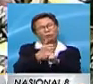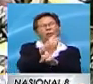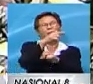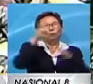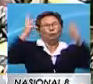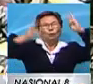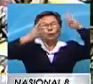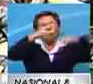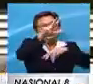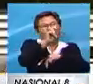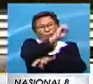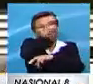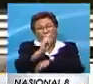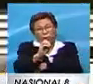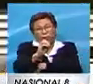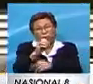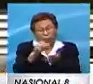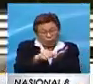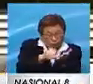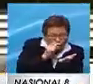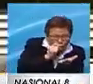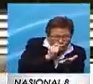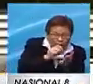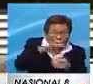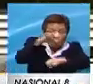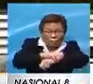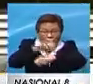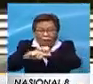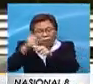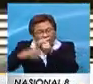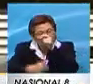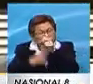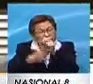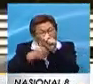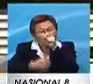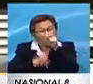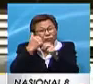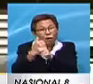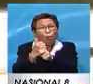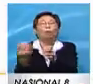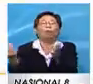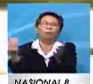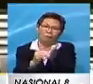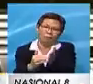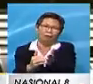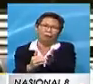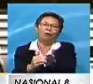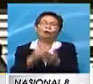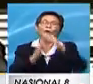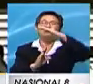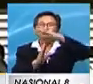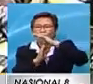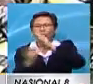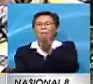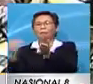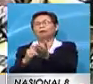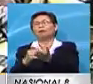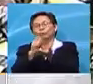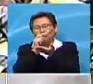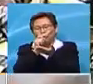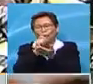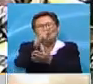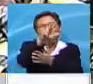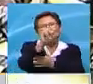30% daripada jumlah penagih yang ditangkap setiap tahun disahkan sebagai kes berulang. Lebih kurang 30% setiap